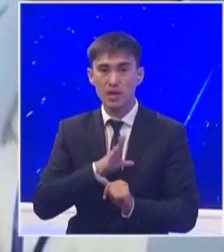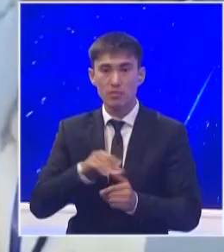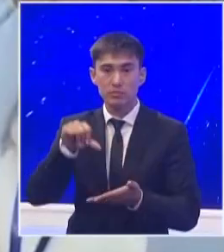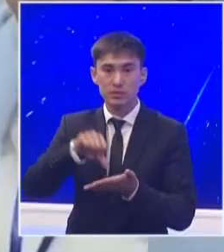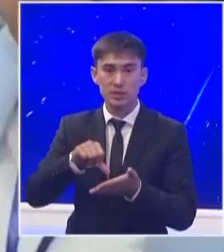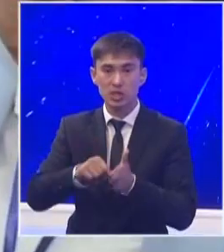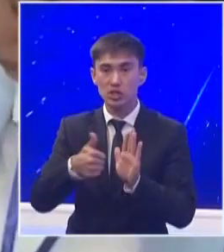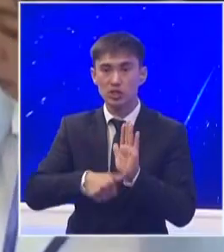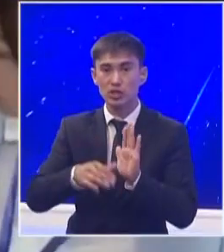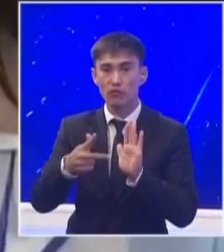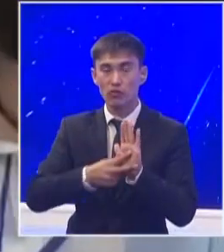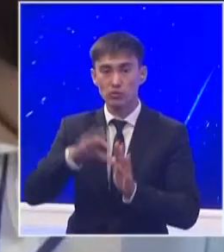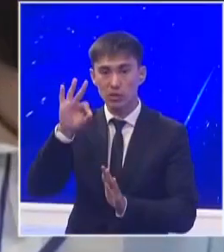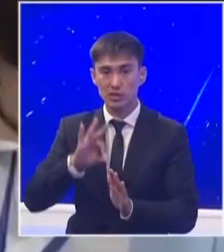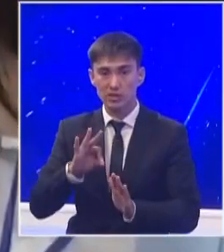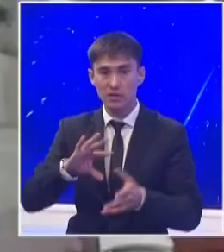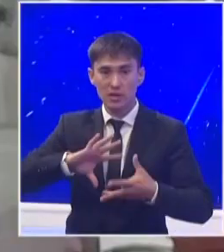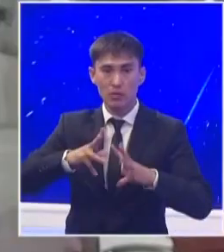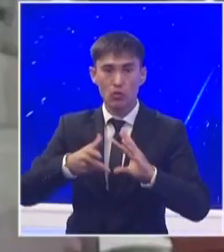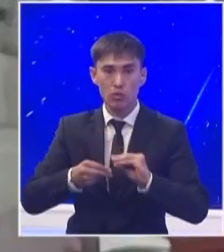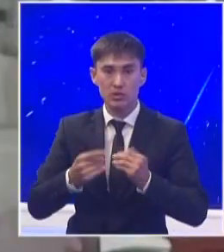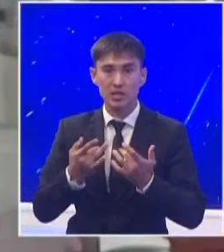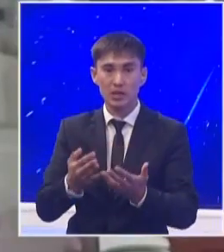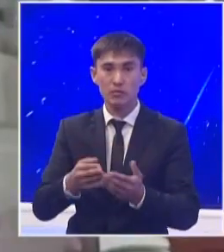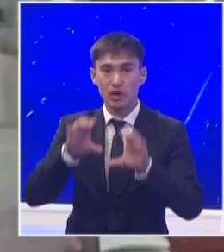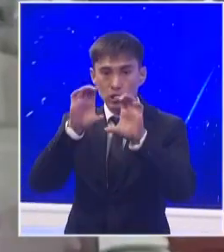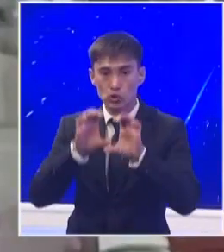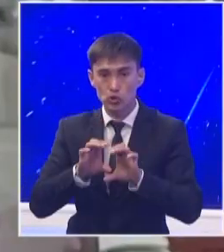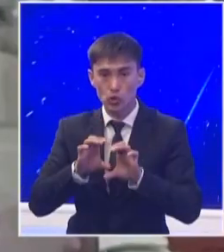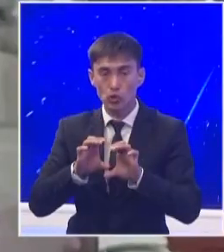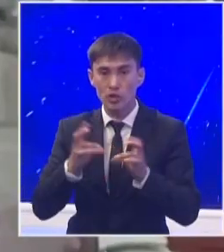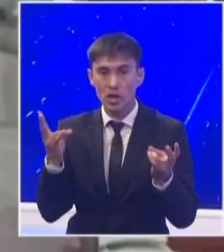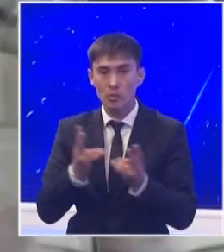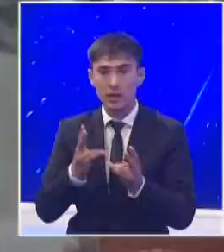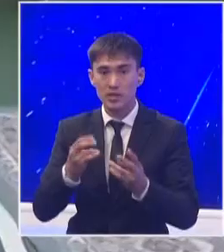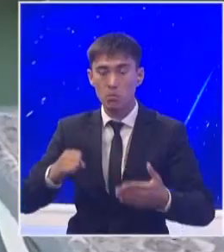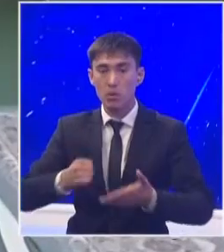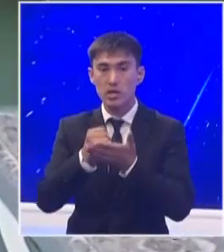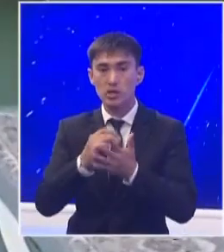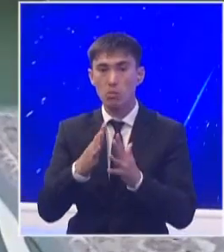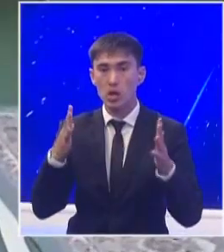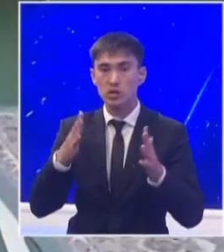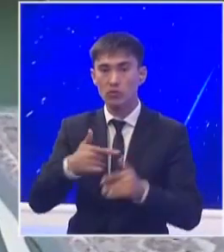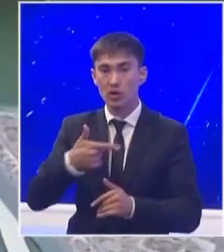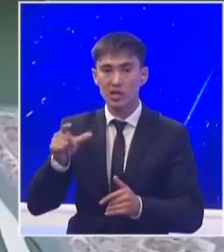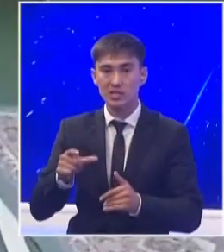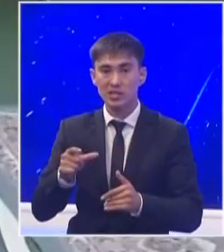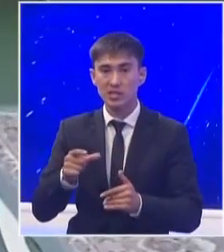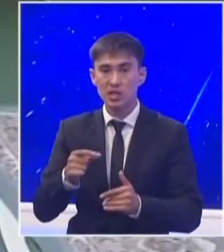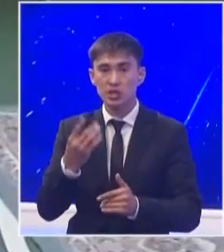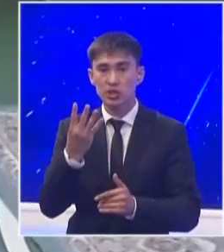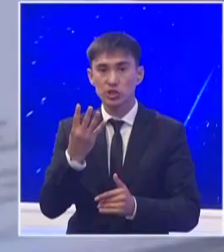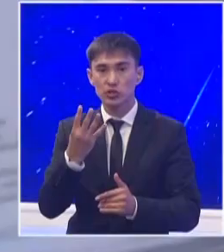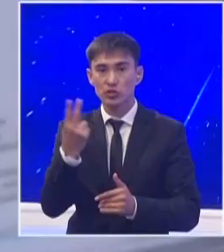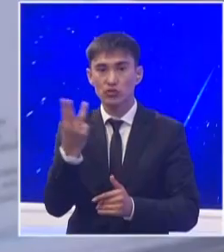порядка 68%. Таким образом, требование конституционного закона о необходимости поддержки большинством граждан не менее